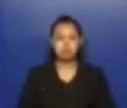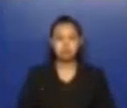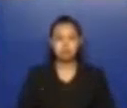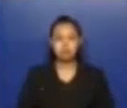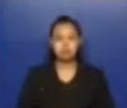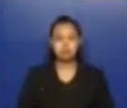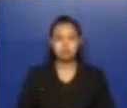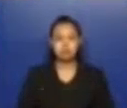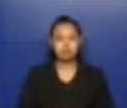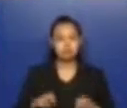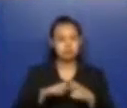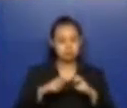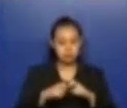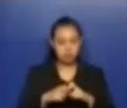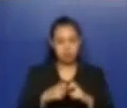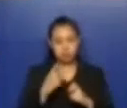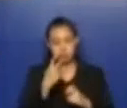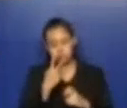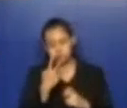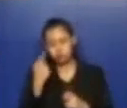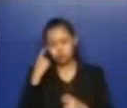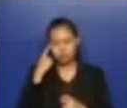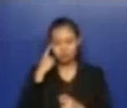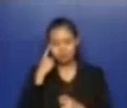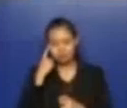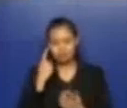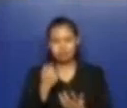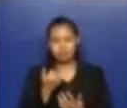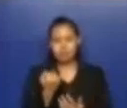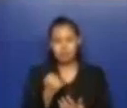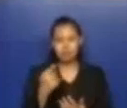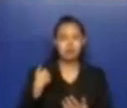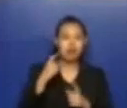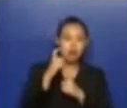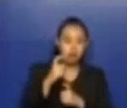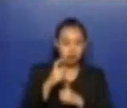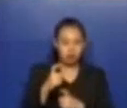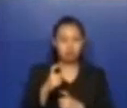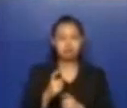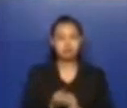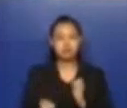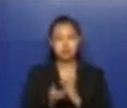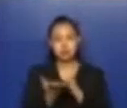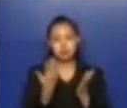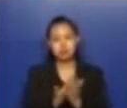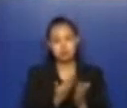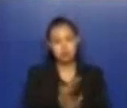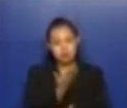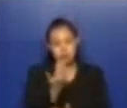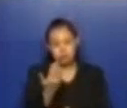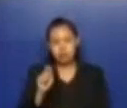มีช่องโหว่นะครับที่ทำให้เป็นอันตรายต่อการจัดเก็บรายได้ของท้อง